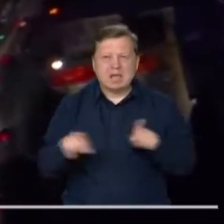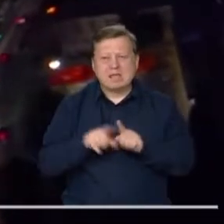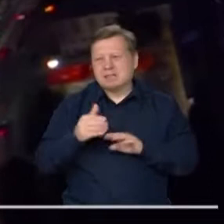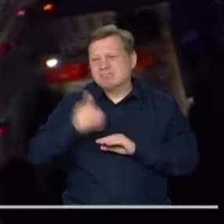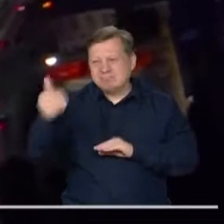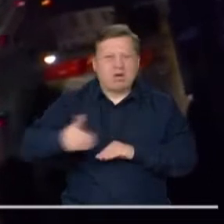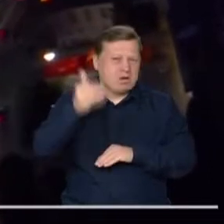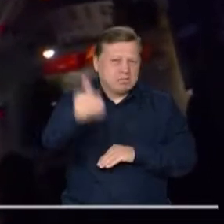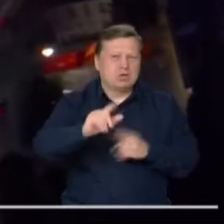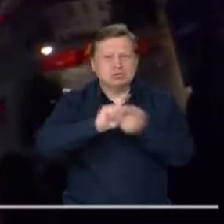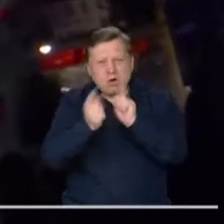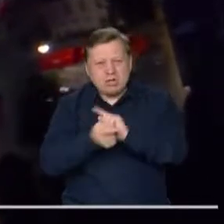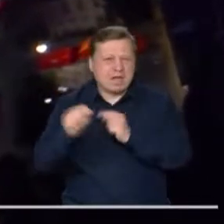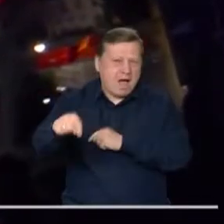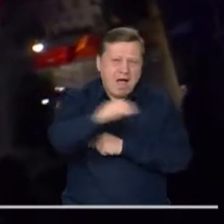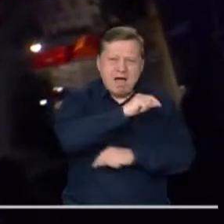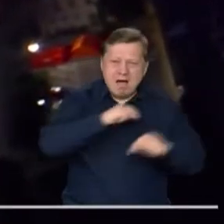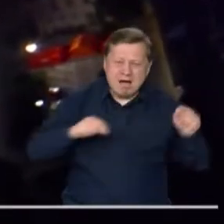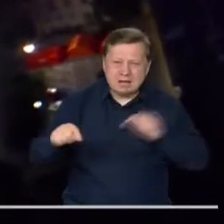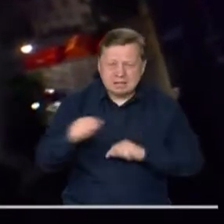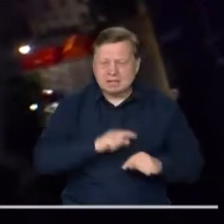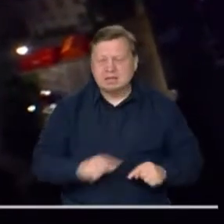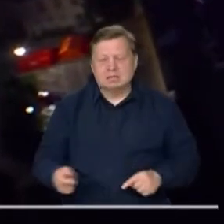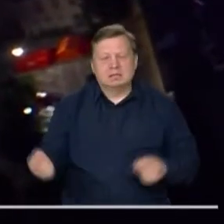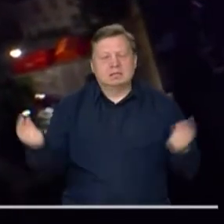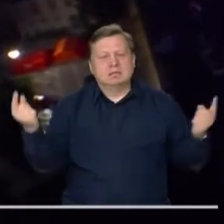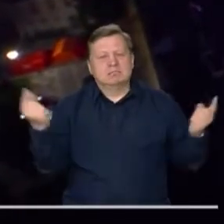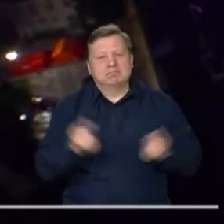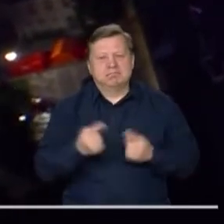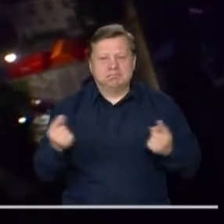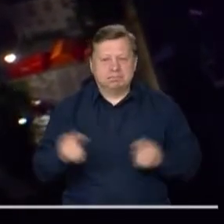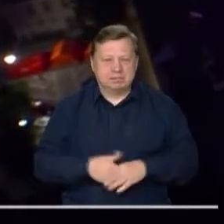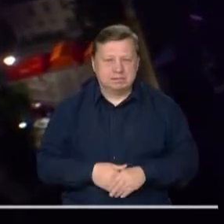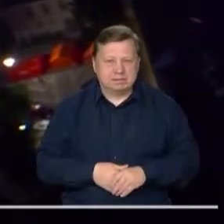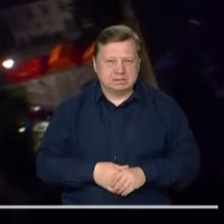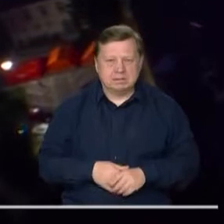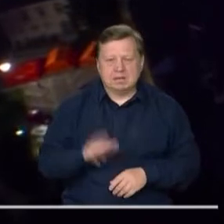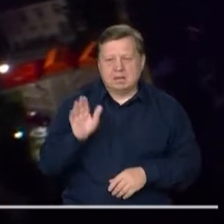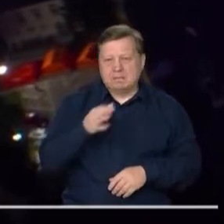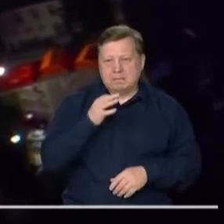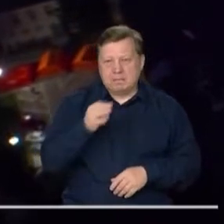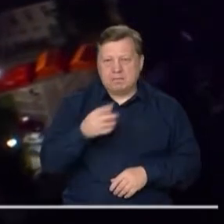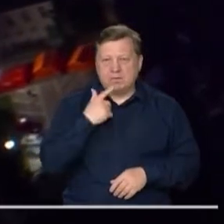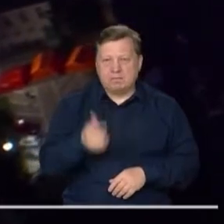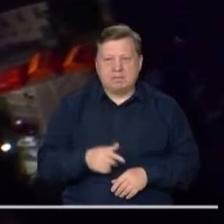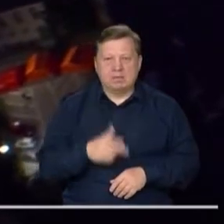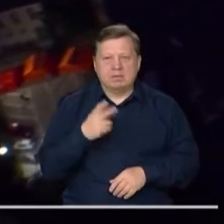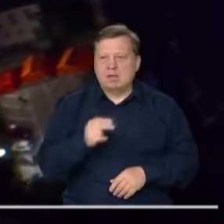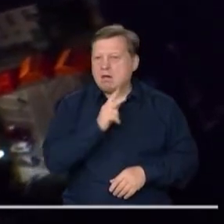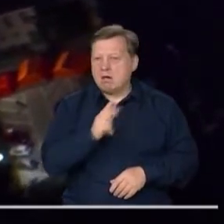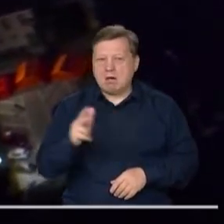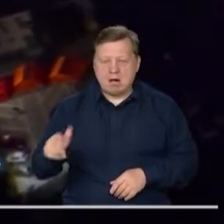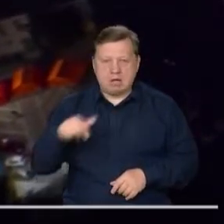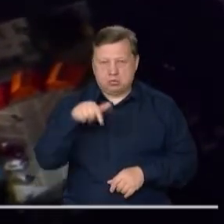sceną, te wszystkie spotkania artystyczne. Zakulisowe. Ale też jak brzmiało Twoje pytanie, nie każdy może wystąpić